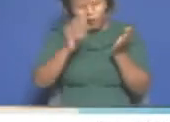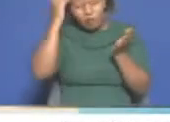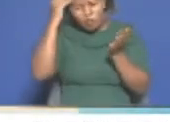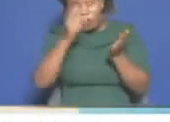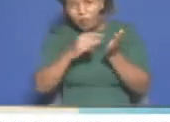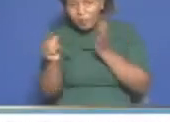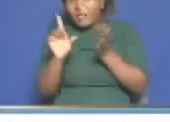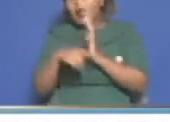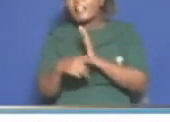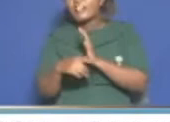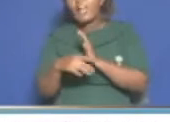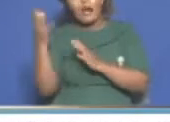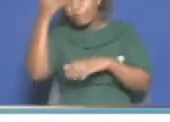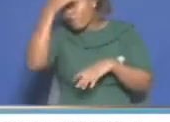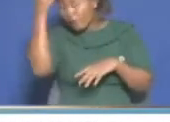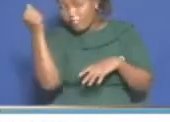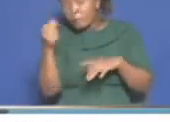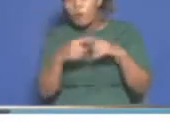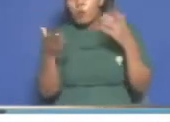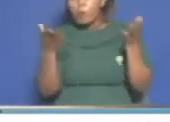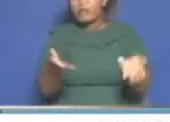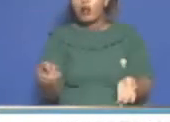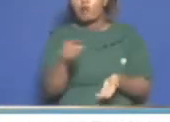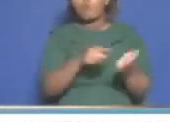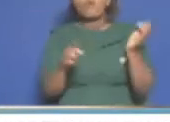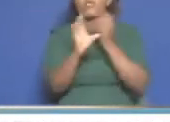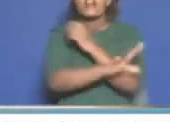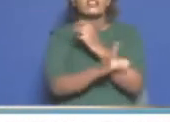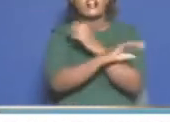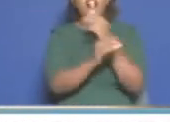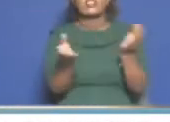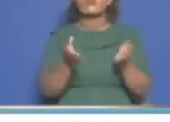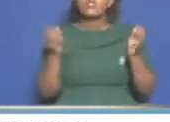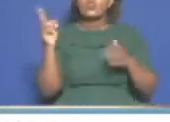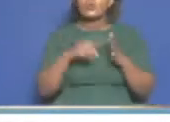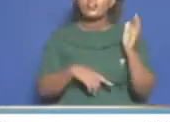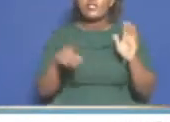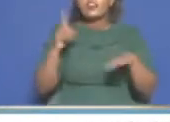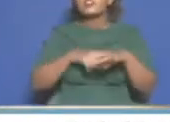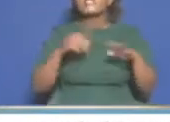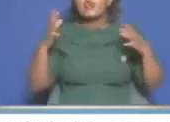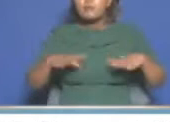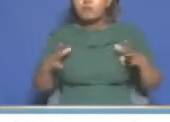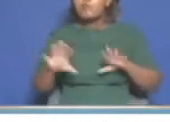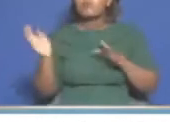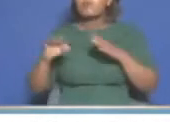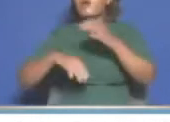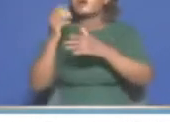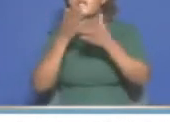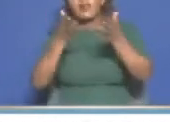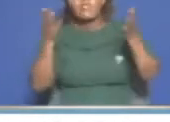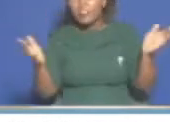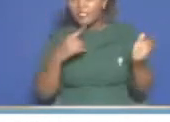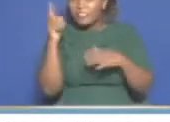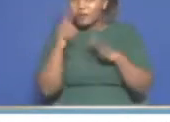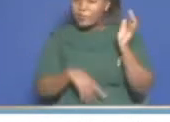amesahau. Lakini kwa sasa hivi kile ambacho tunahitaji kama taifa ni wale watu ambao wanapotoka kule nje ambiwe ulisoma hivi ukaeleze ya kwamba unastahili